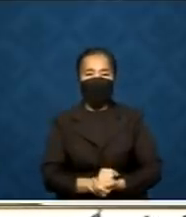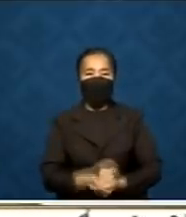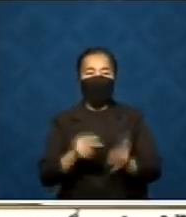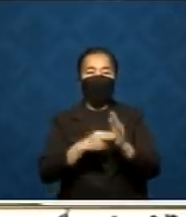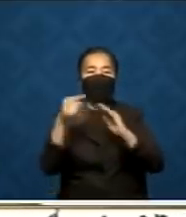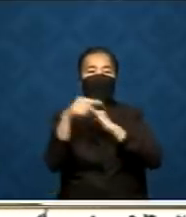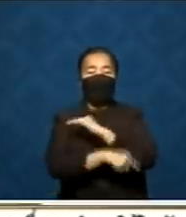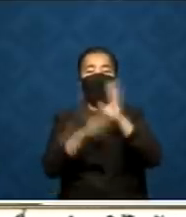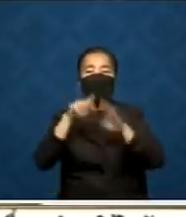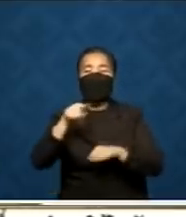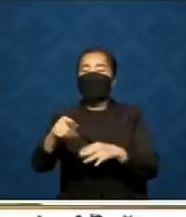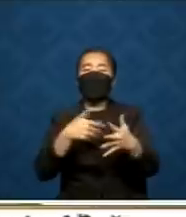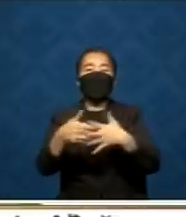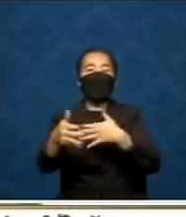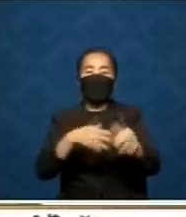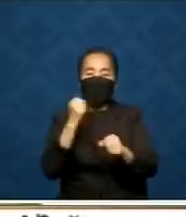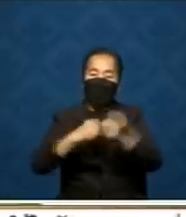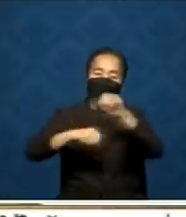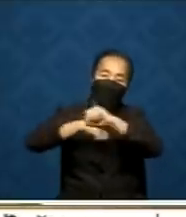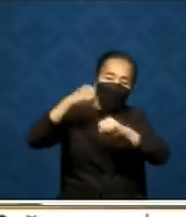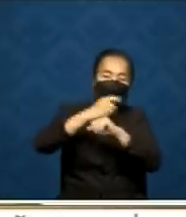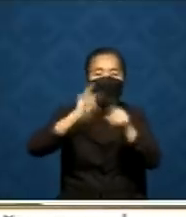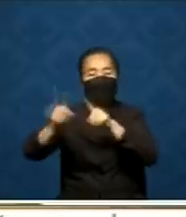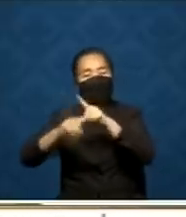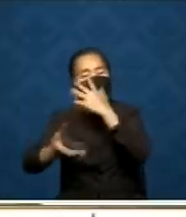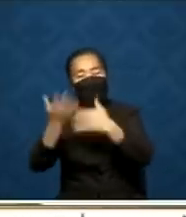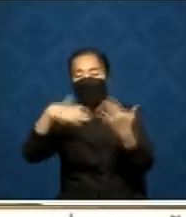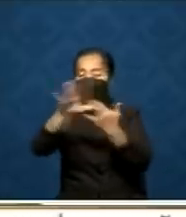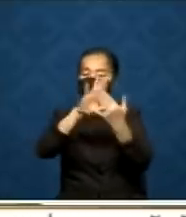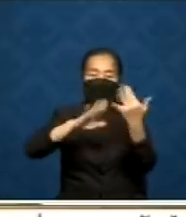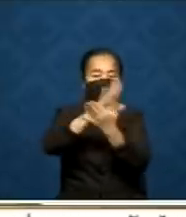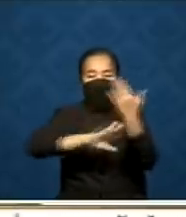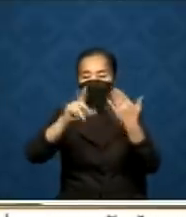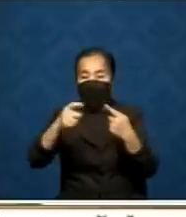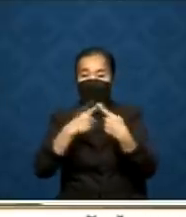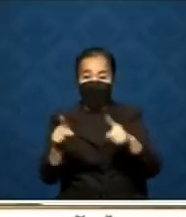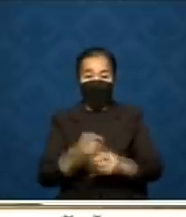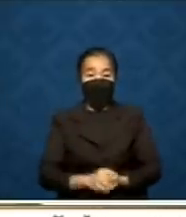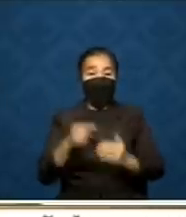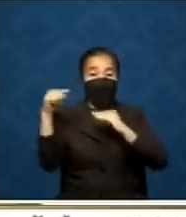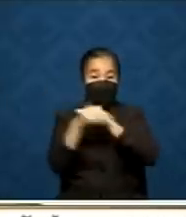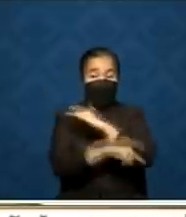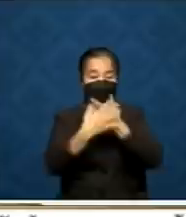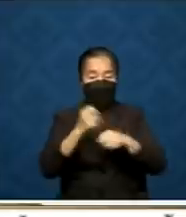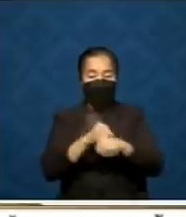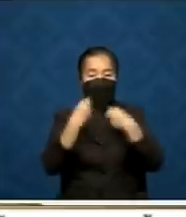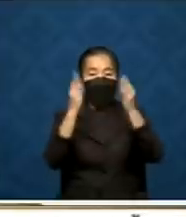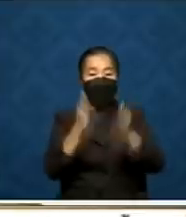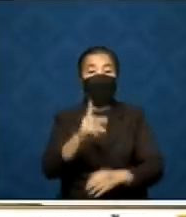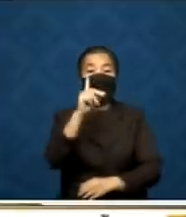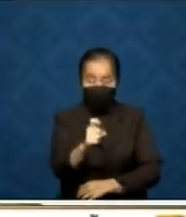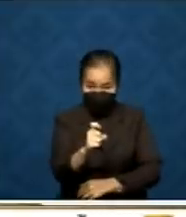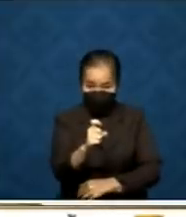ทุจริตแบบนั้นก็ไม่เป็นไรหรอกเสียหายต่อบ้านตัวเมืองแต่ถ้าชุดจริตแล้วทำให้คนตาย